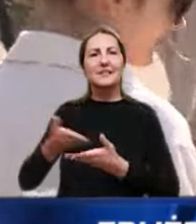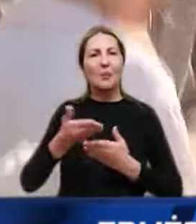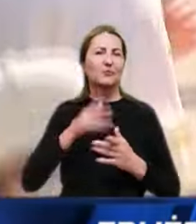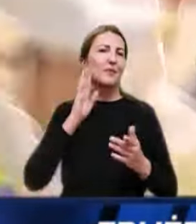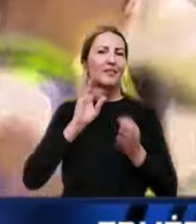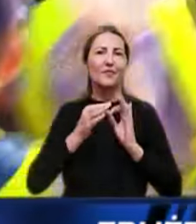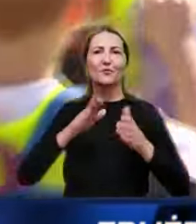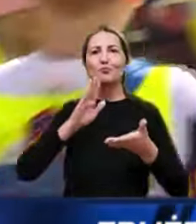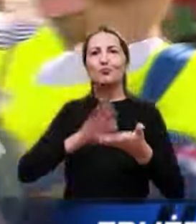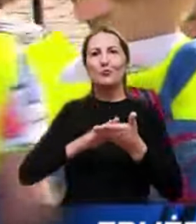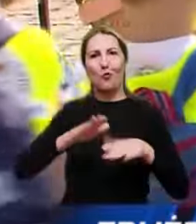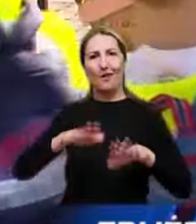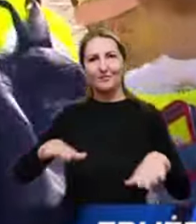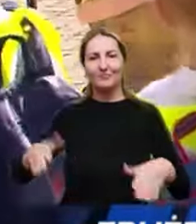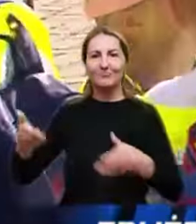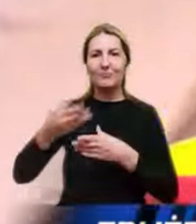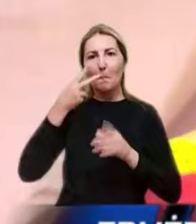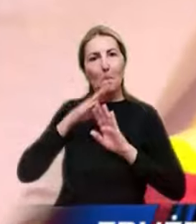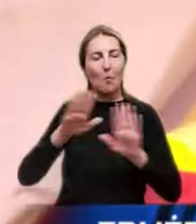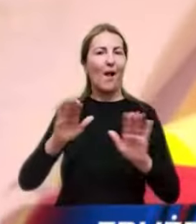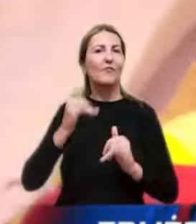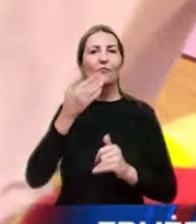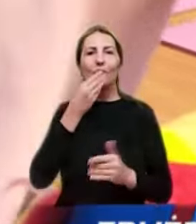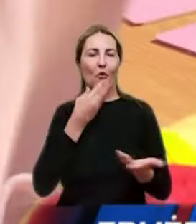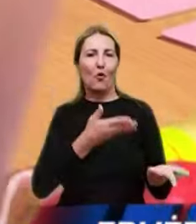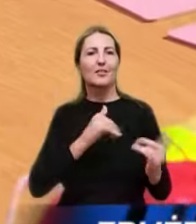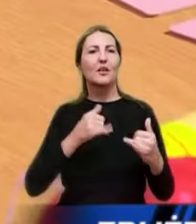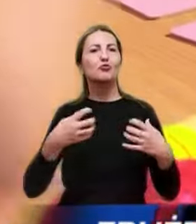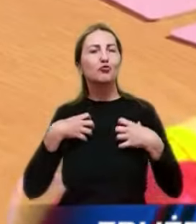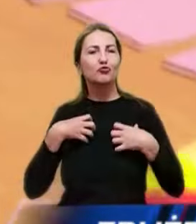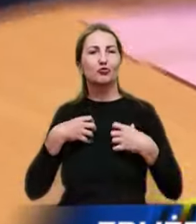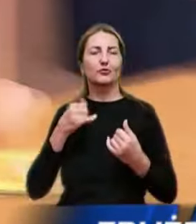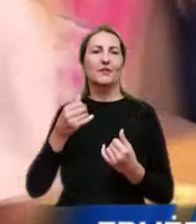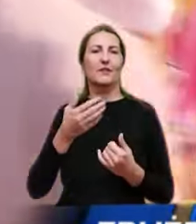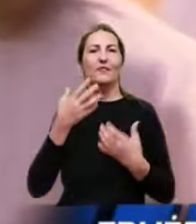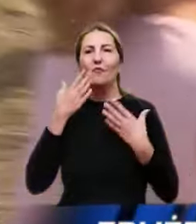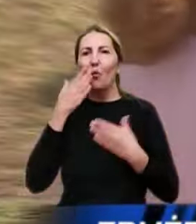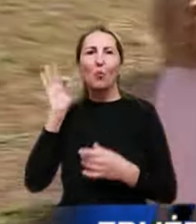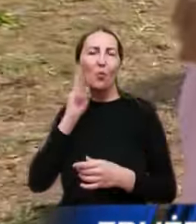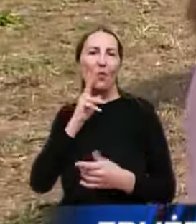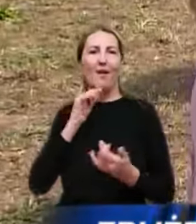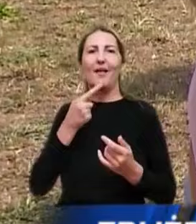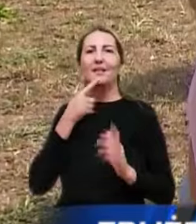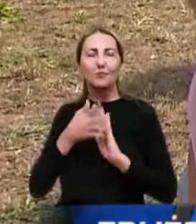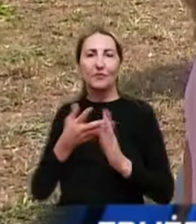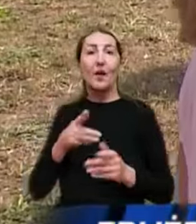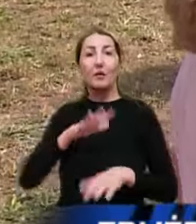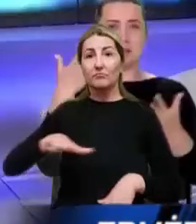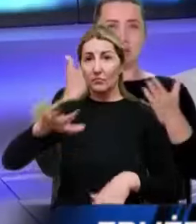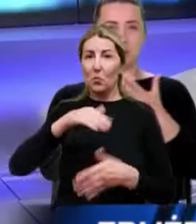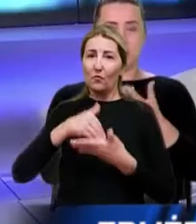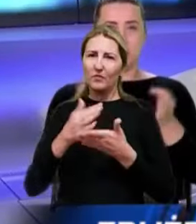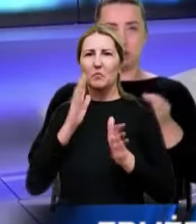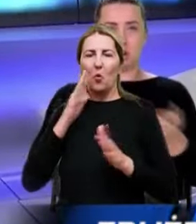to wygląda, jak wygląda życie i język osób niesłyszących. W regionie żyje około 3000 osób z